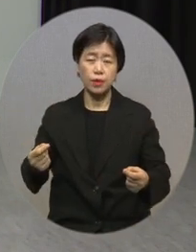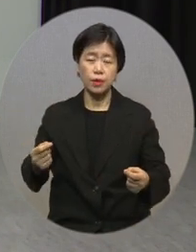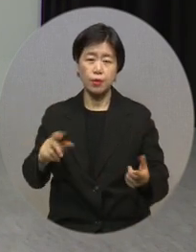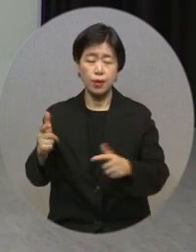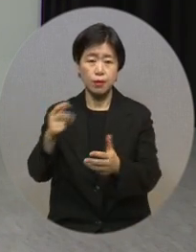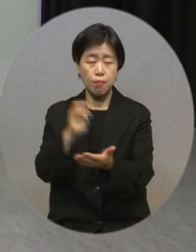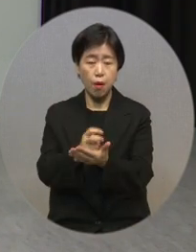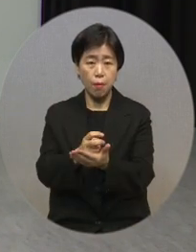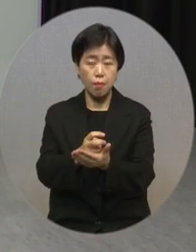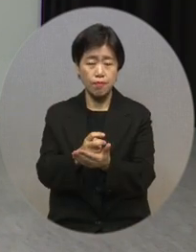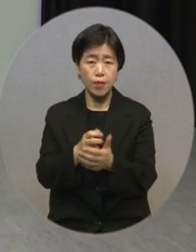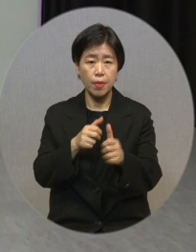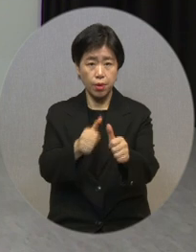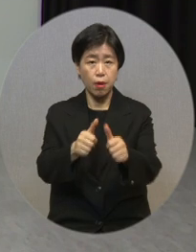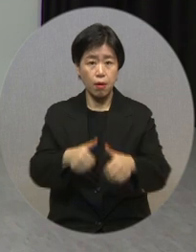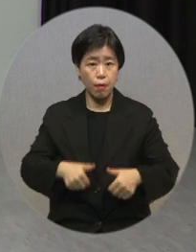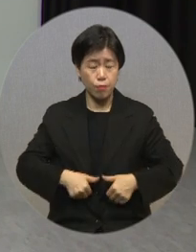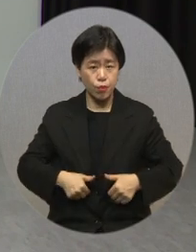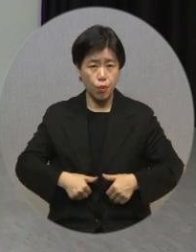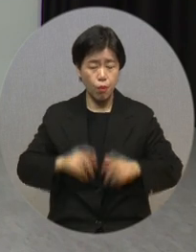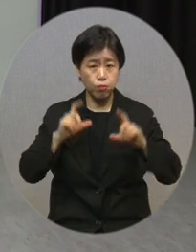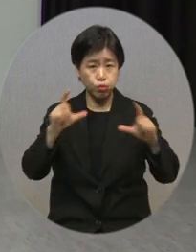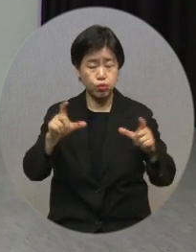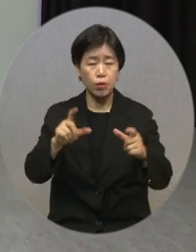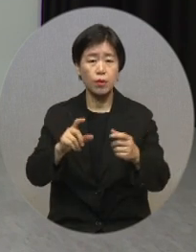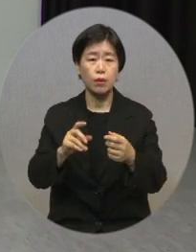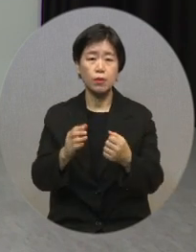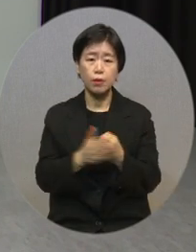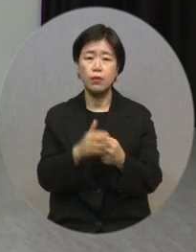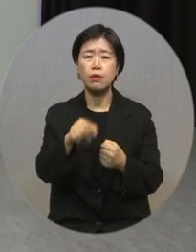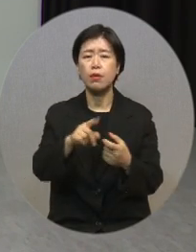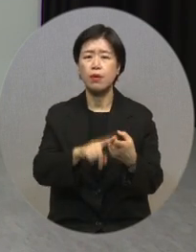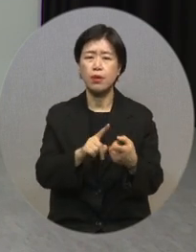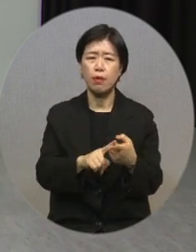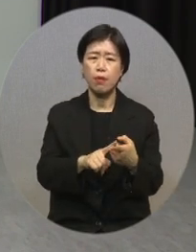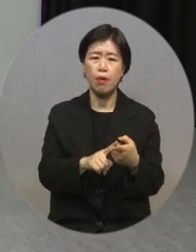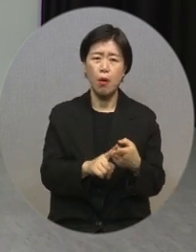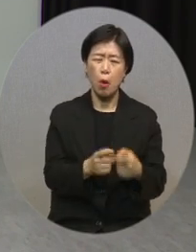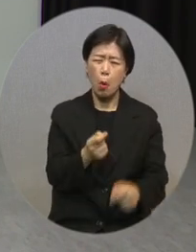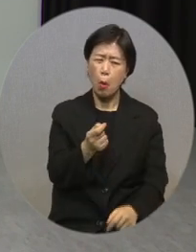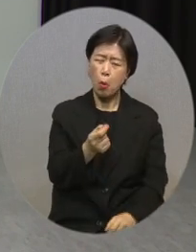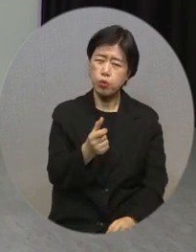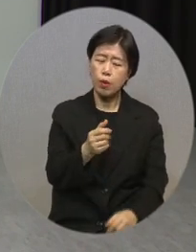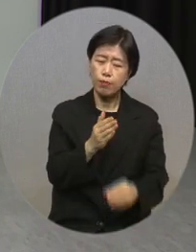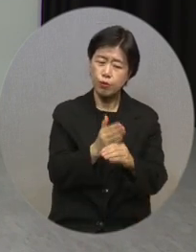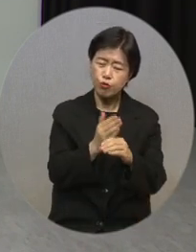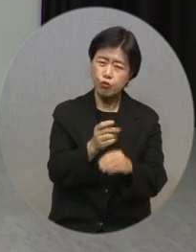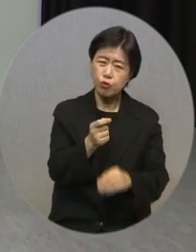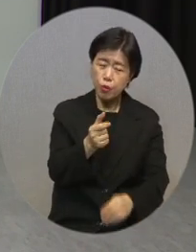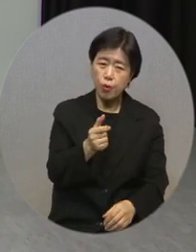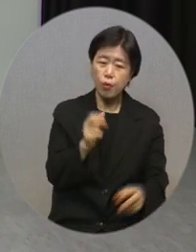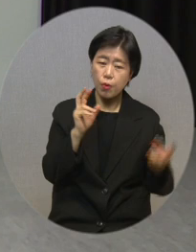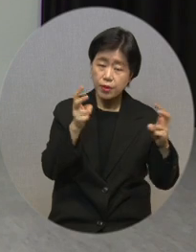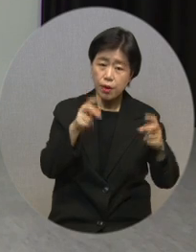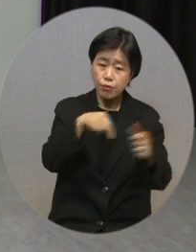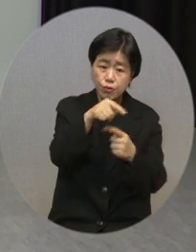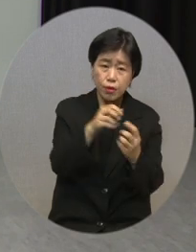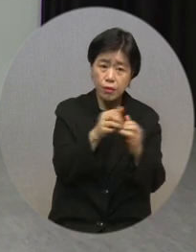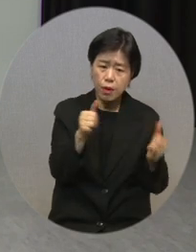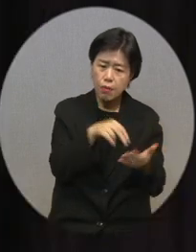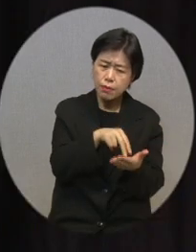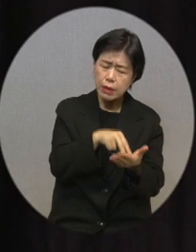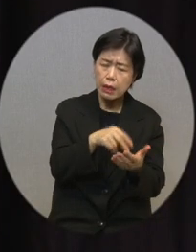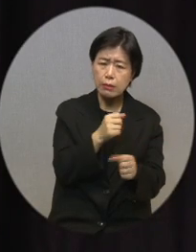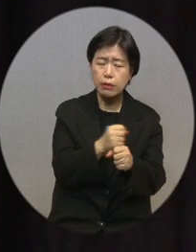하는 목소리가 또 그분들은 얘기가 목소리를 크게 내더라고요. 네네. 네. 예. 근데 예, 그럼 지원책이 있어야